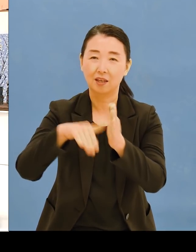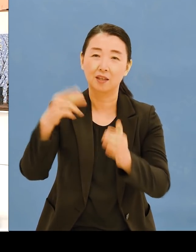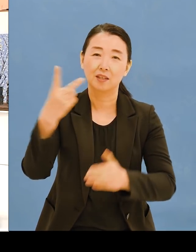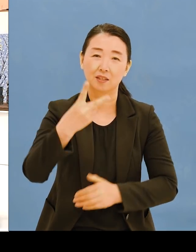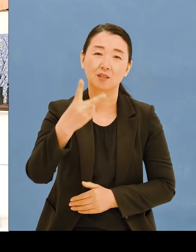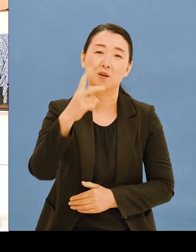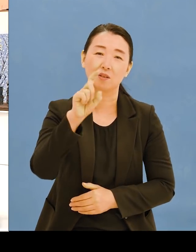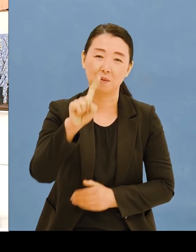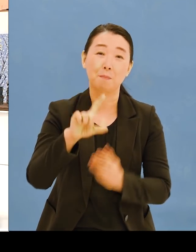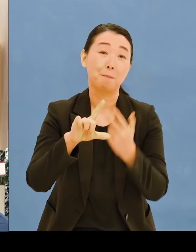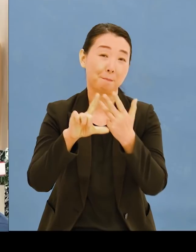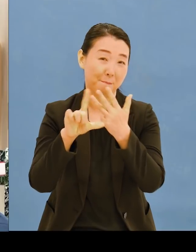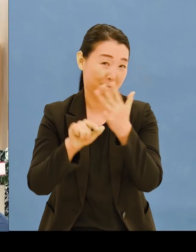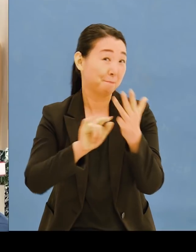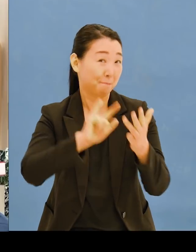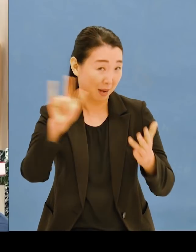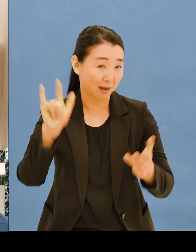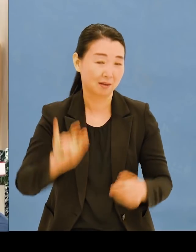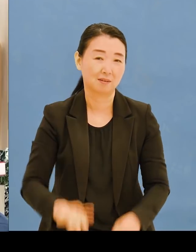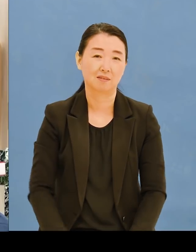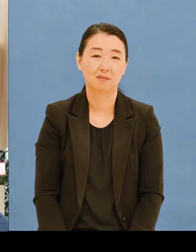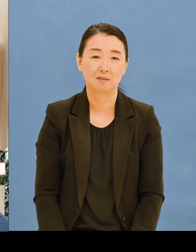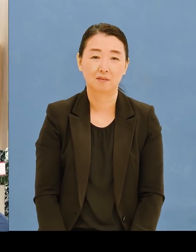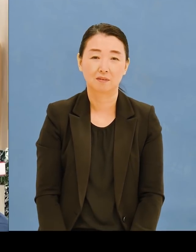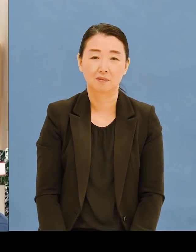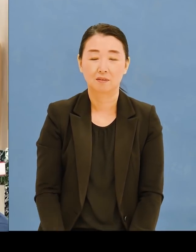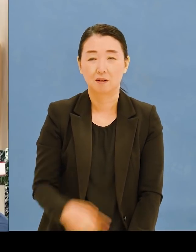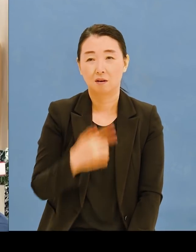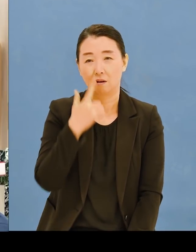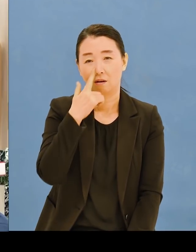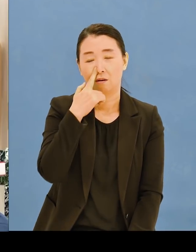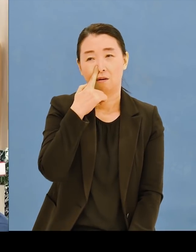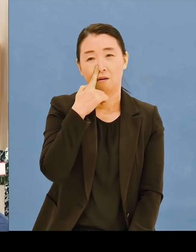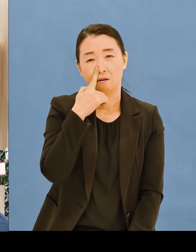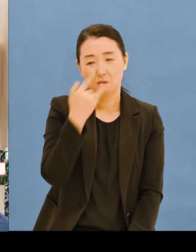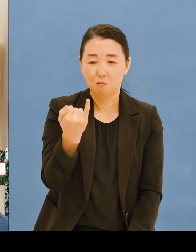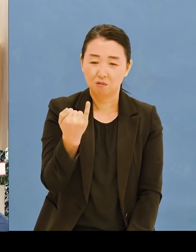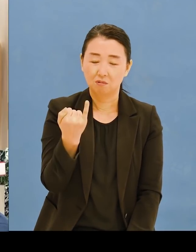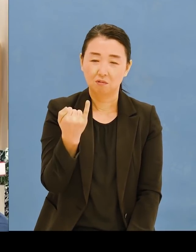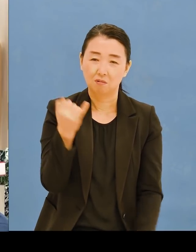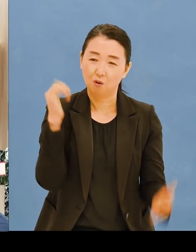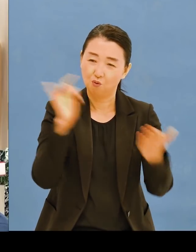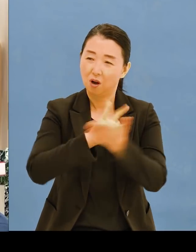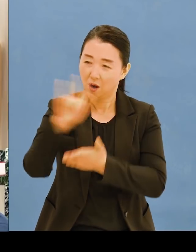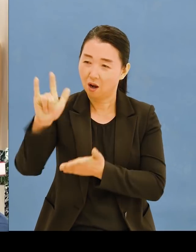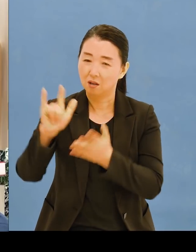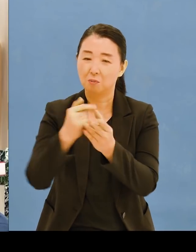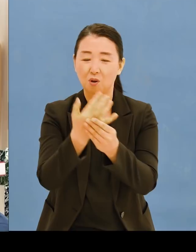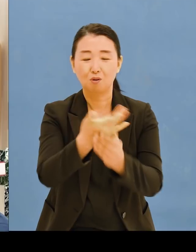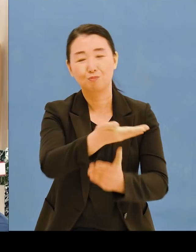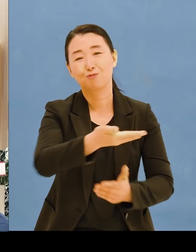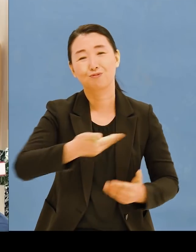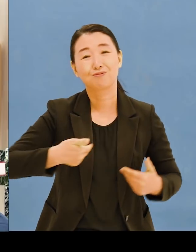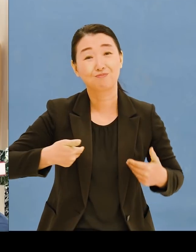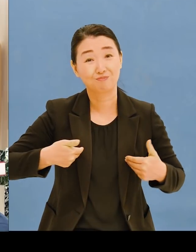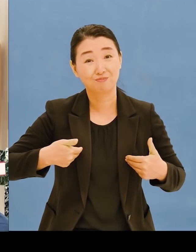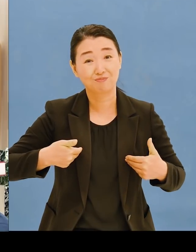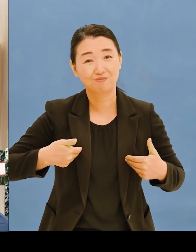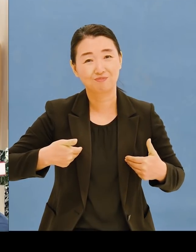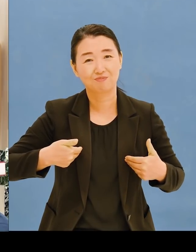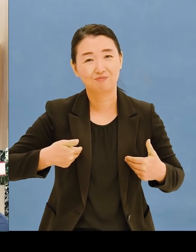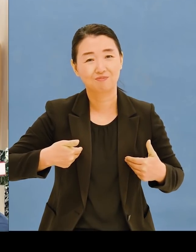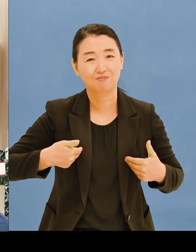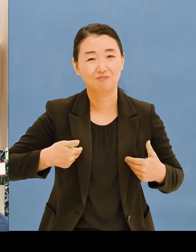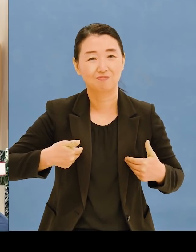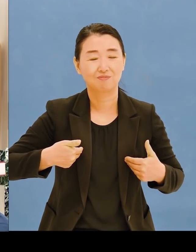이제 갔는데요. 저희 어머니가 이제 저 유학 간다고 네. 어느 정도 이제 현금을 조금 주셔야 되잖아요. 네.